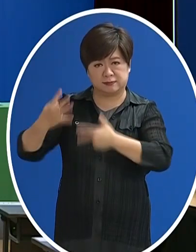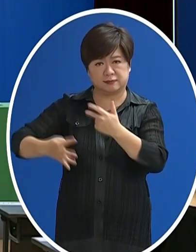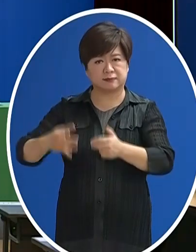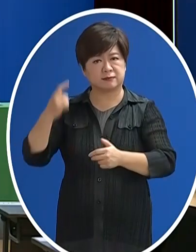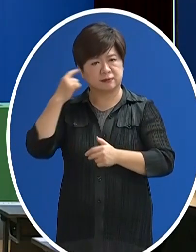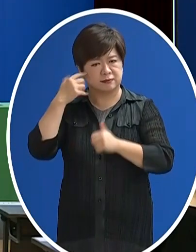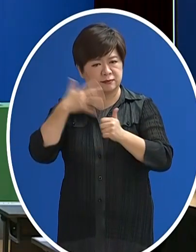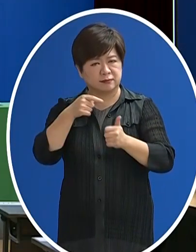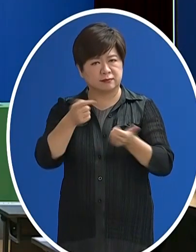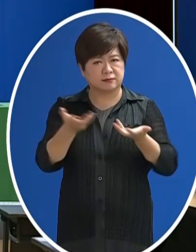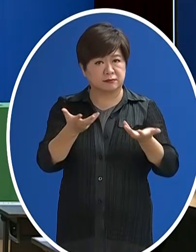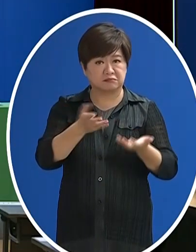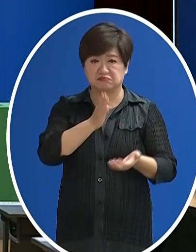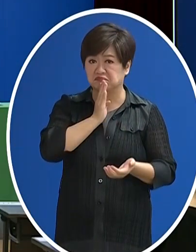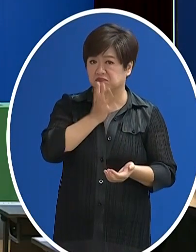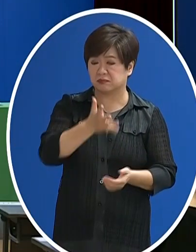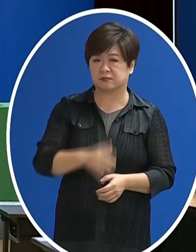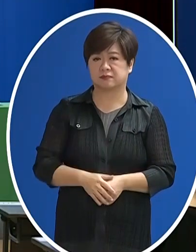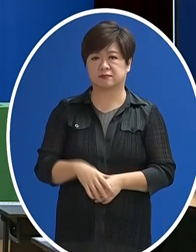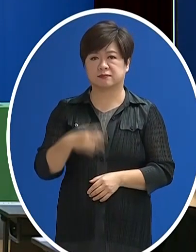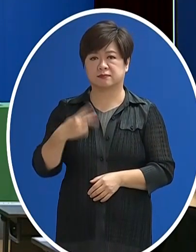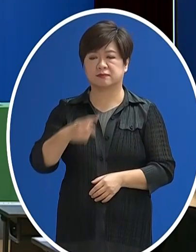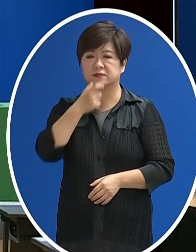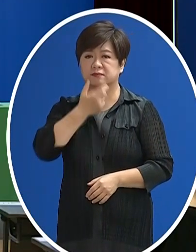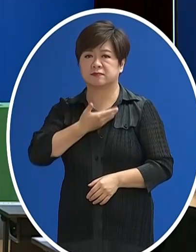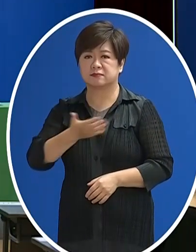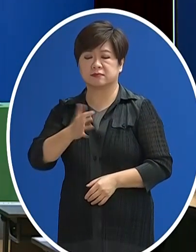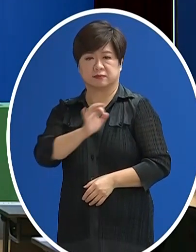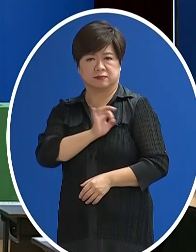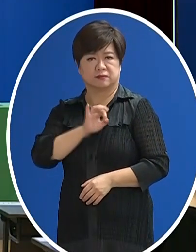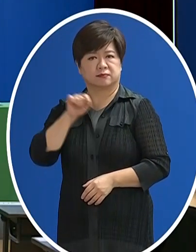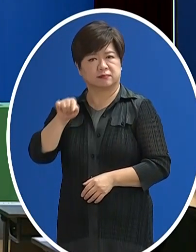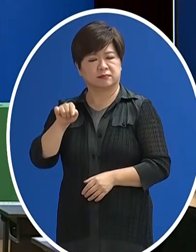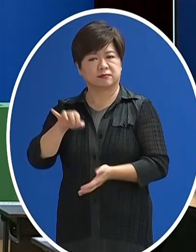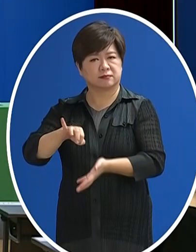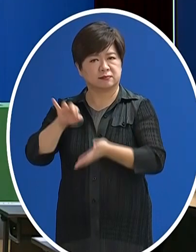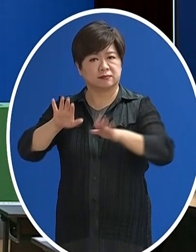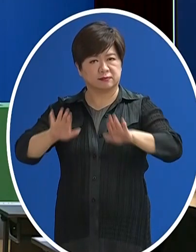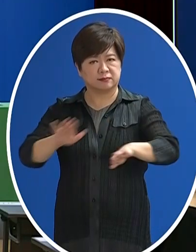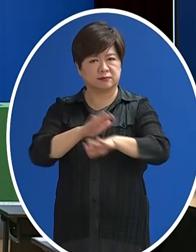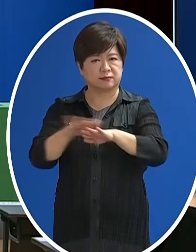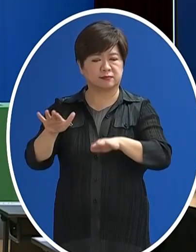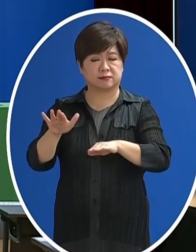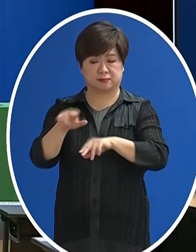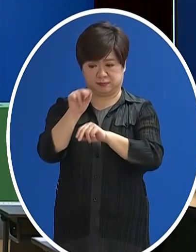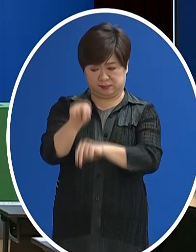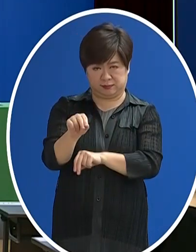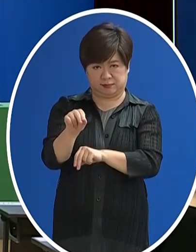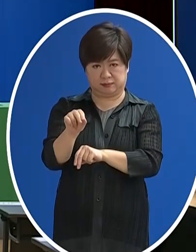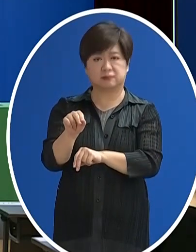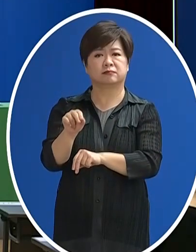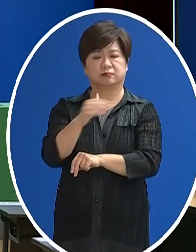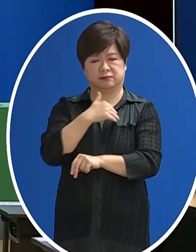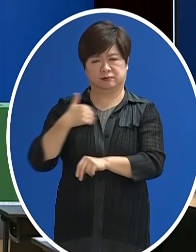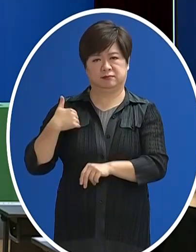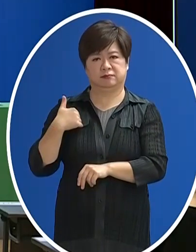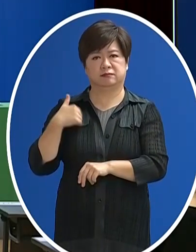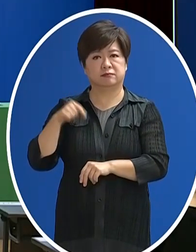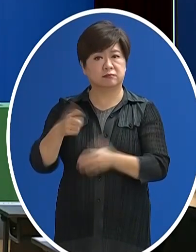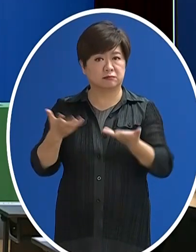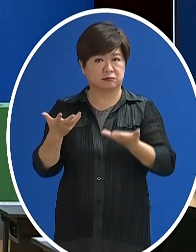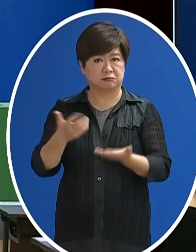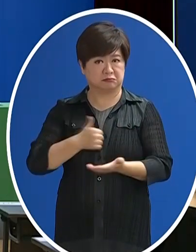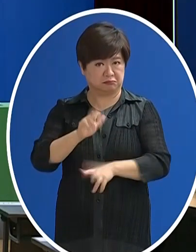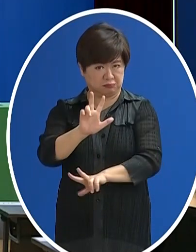确认这件事。那另外对于慈济的事情有传出他们在今日会签约，想说不知道这件事属实